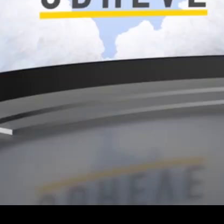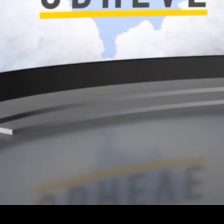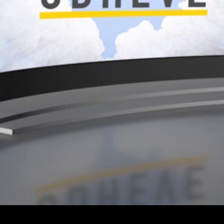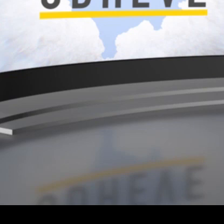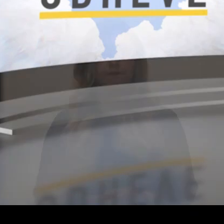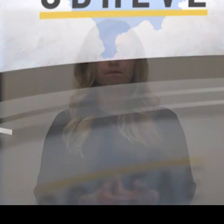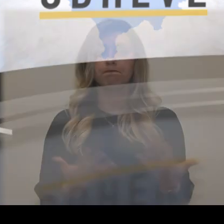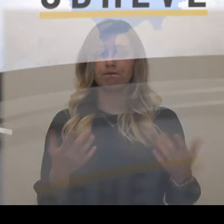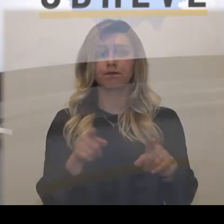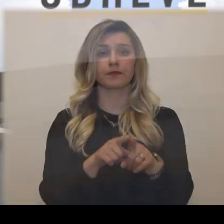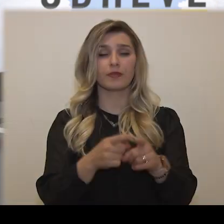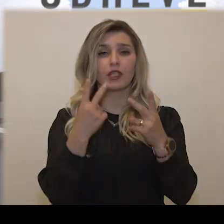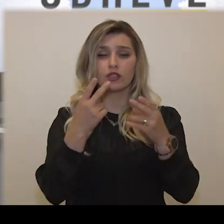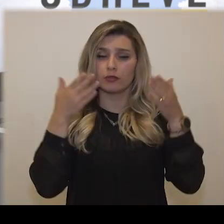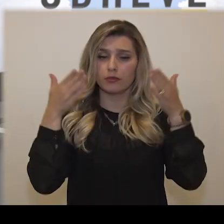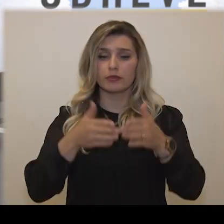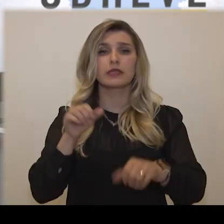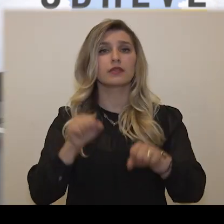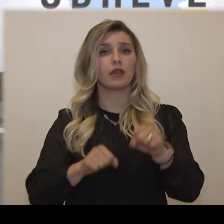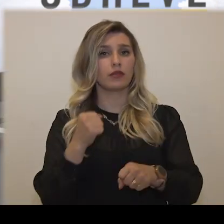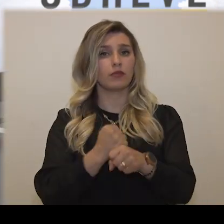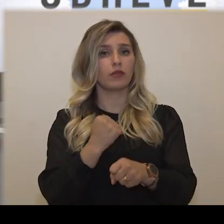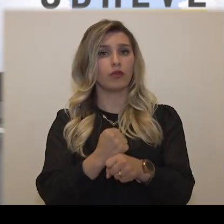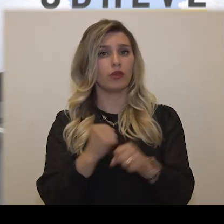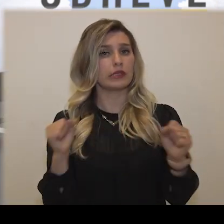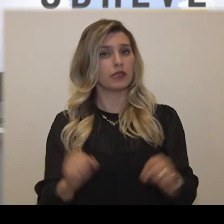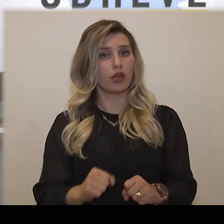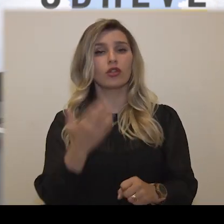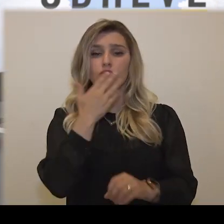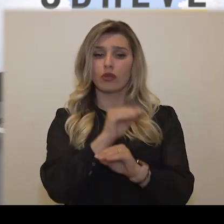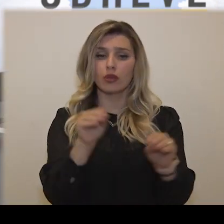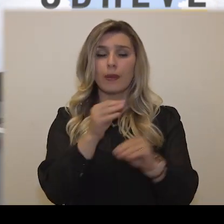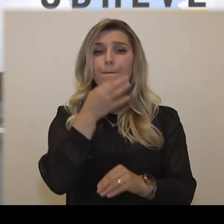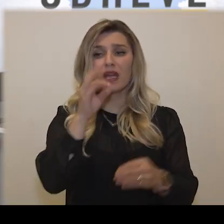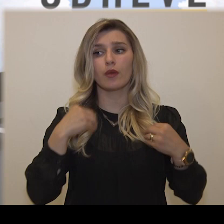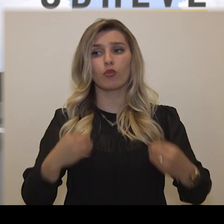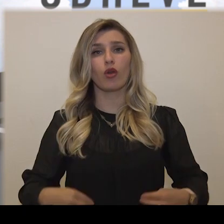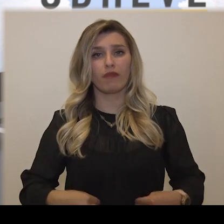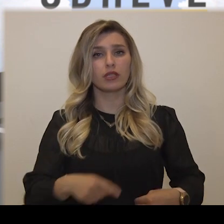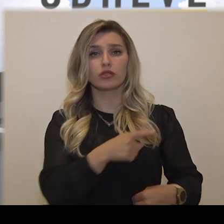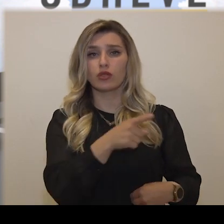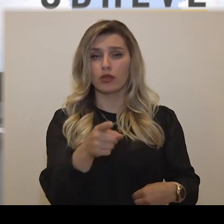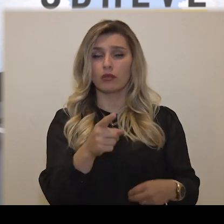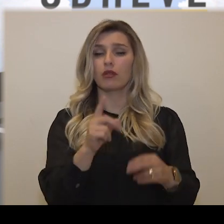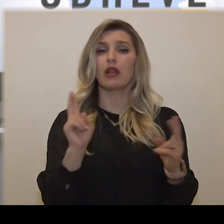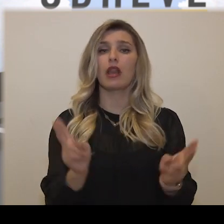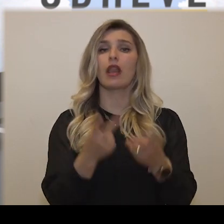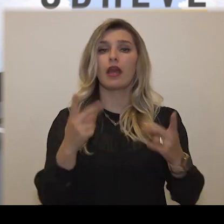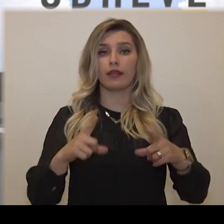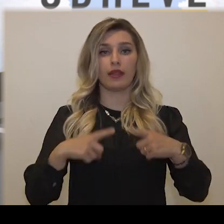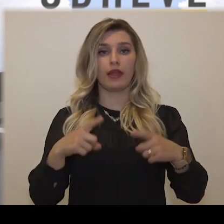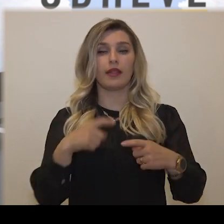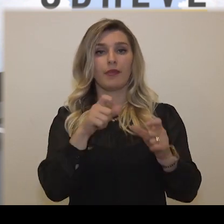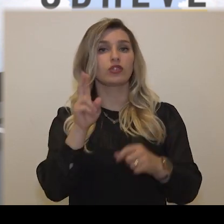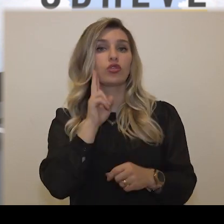Një qasje më serioze ndaj këtyre personave dhe mësim më efektiv nga profesionistë të fushës kësaj kategorie do t'ju leconte jetën